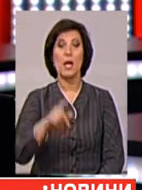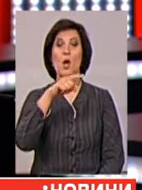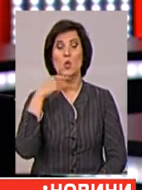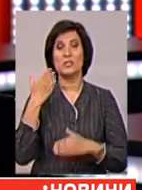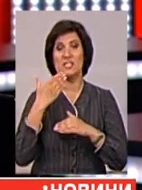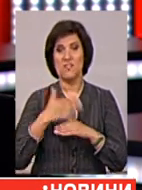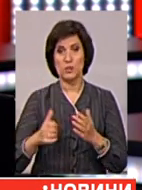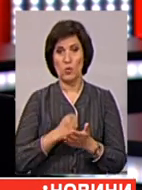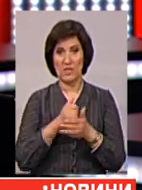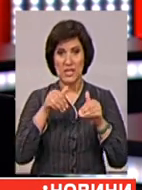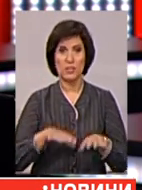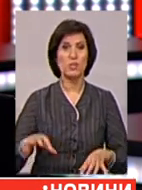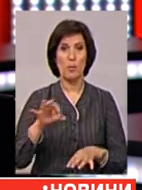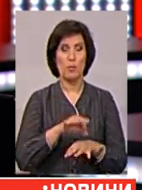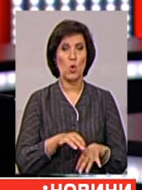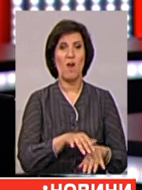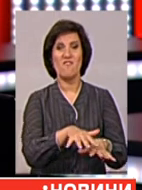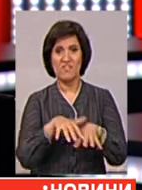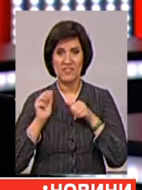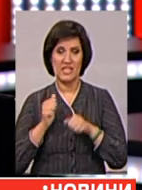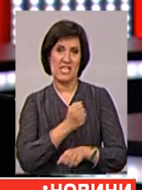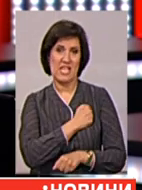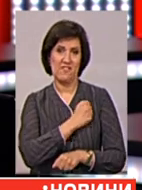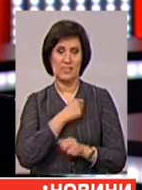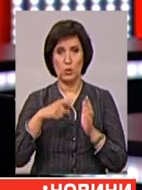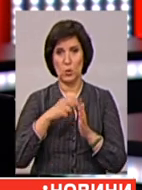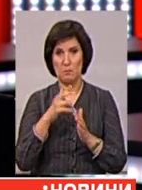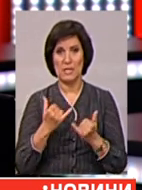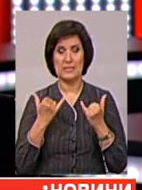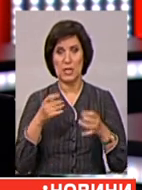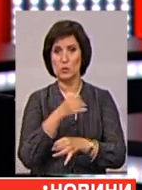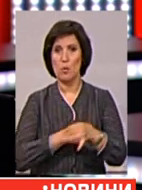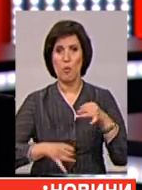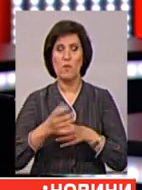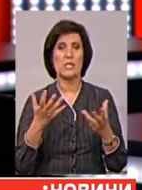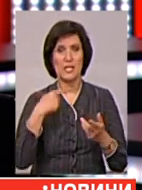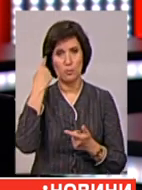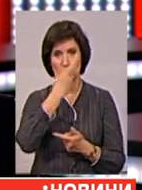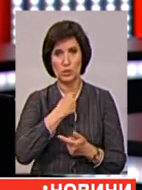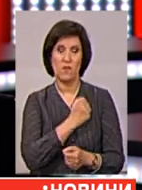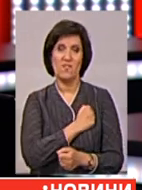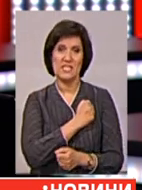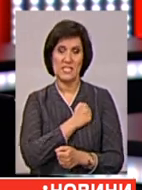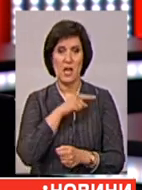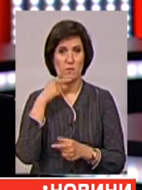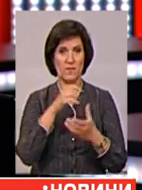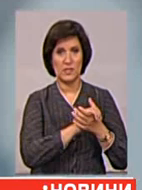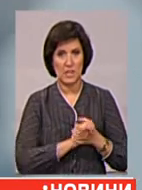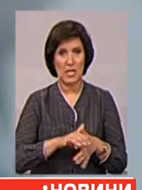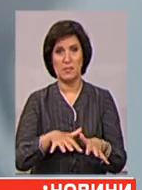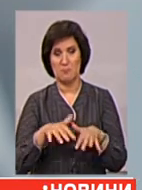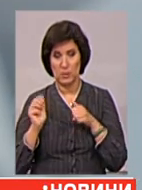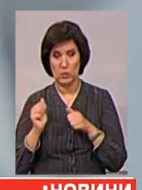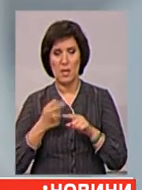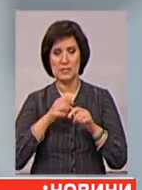Росія вже ухвалила рішення про виведення військ із Донбасу. І наразі обговорюється, яким чином війська Федерації підуть.